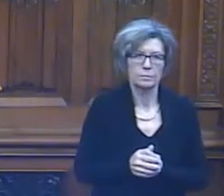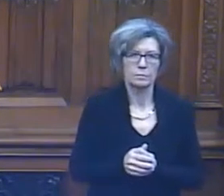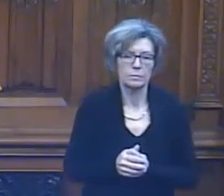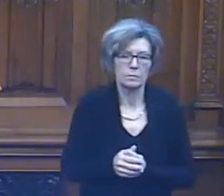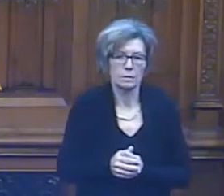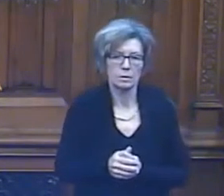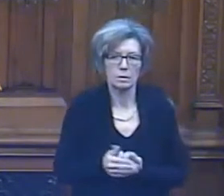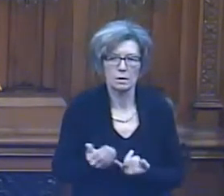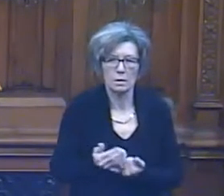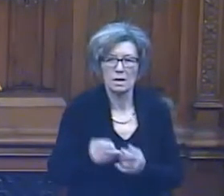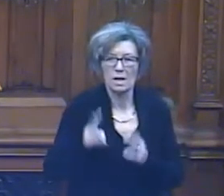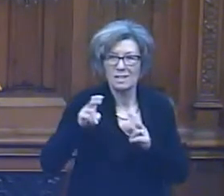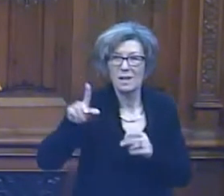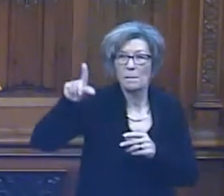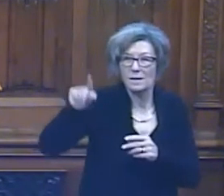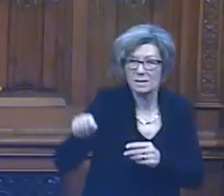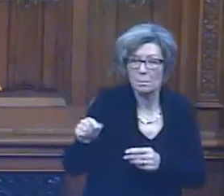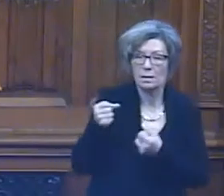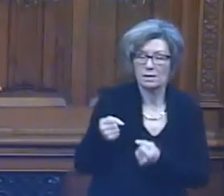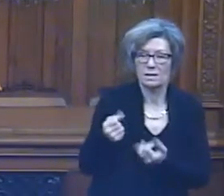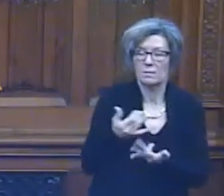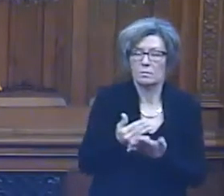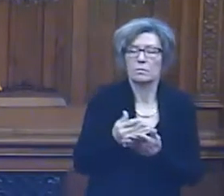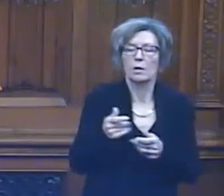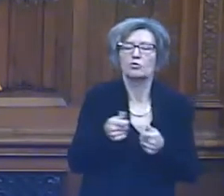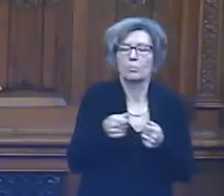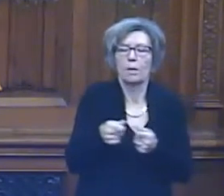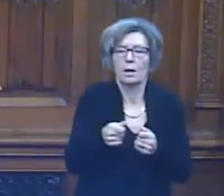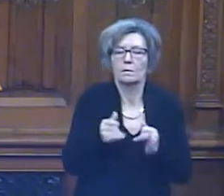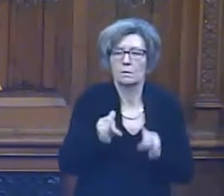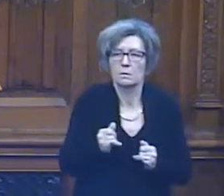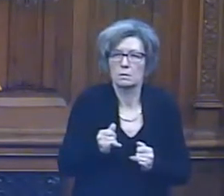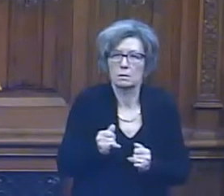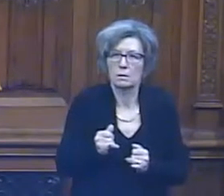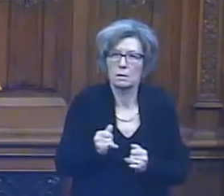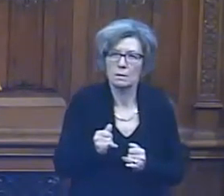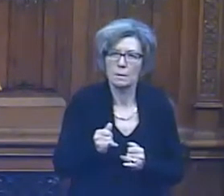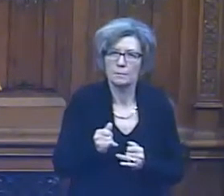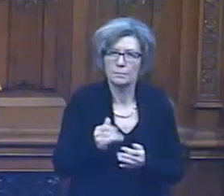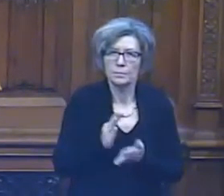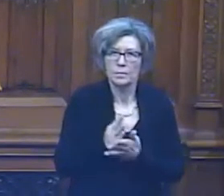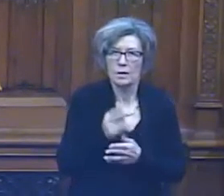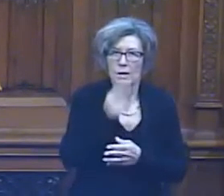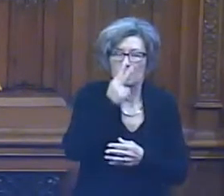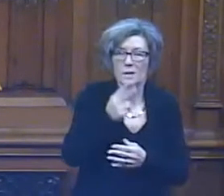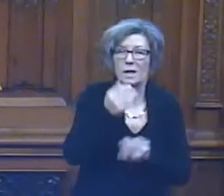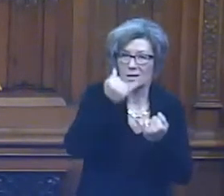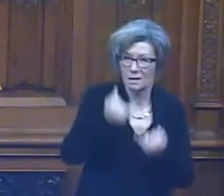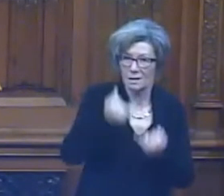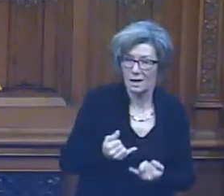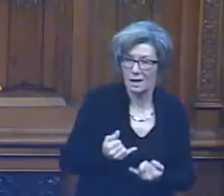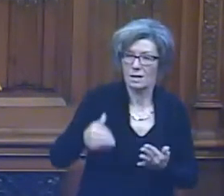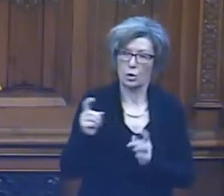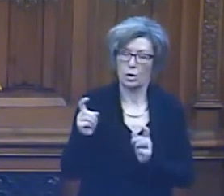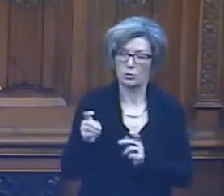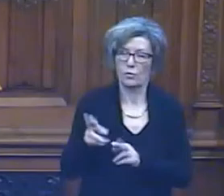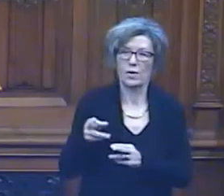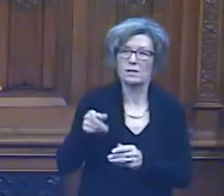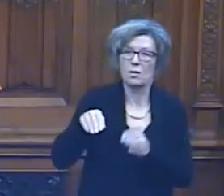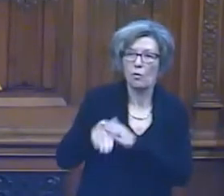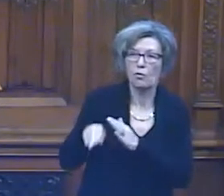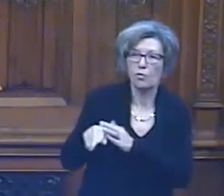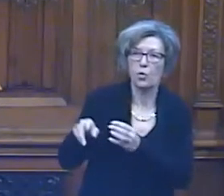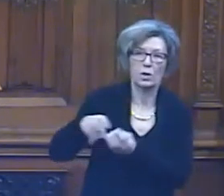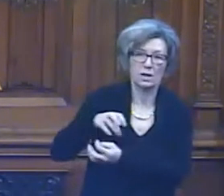Das Thema Mindestsicherung ist ein sehr spannendes. Wir sehen das jetzt in der aktuellen Diskussion um die